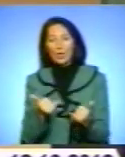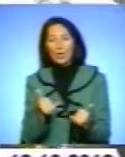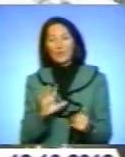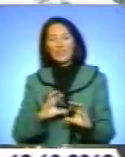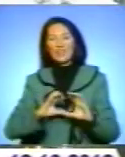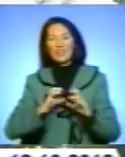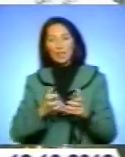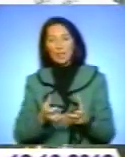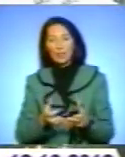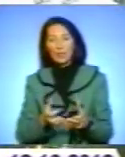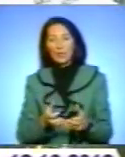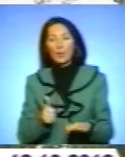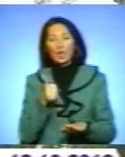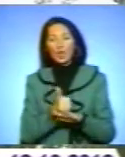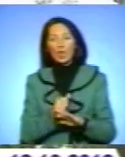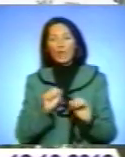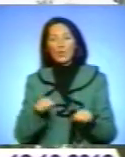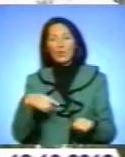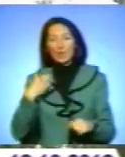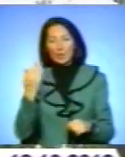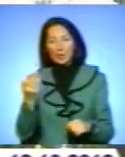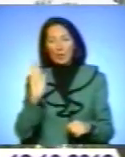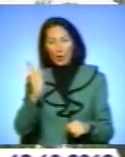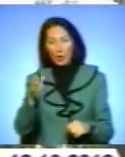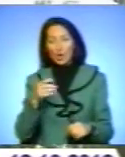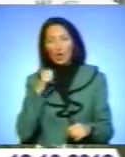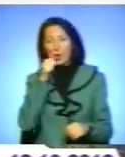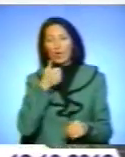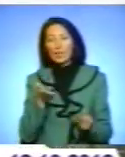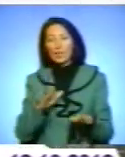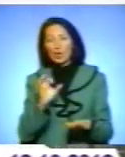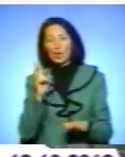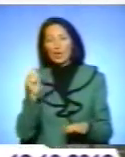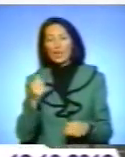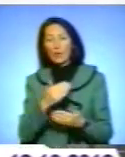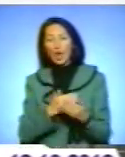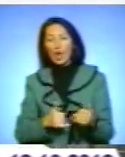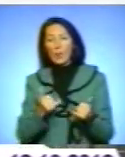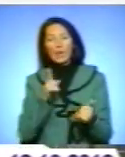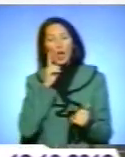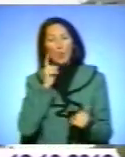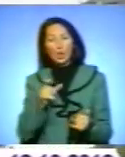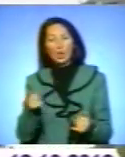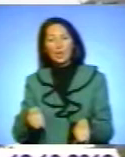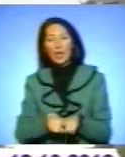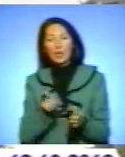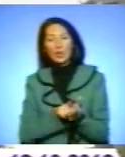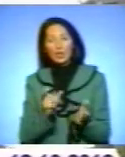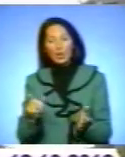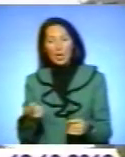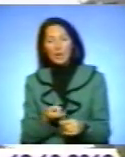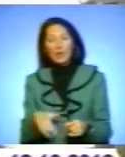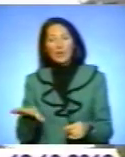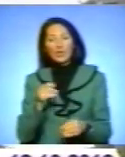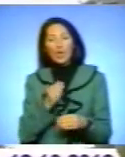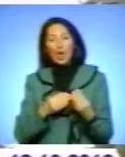світі. Пріоритетом влади на майбутні роки залишаються соціальні програми для молоді та пенсіонерів. Всі родини повинні мати шанс придбати